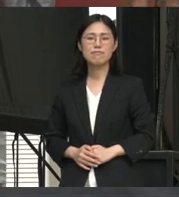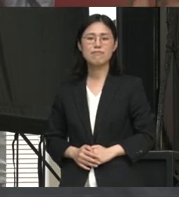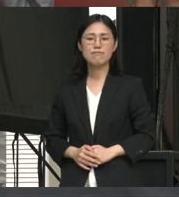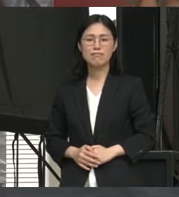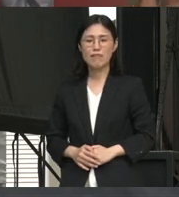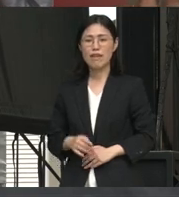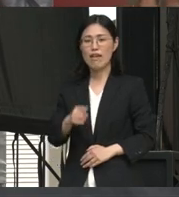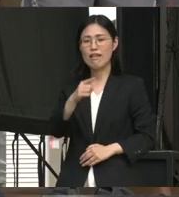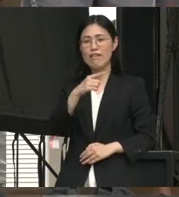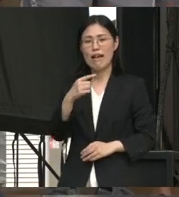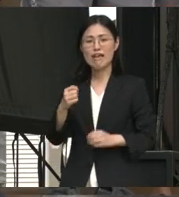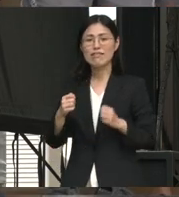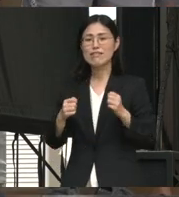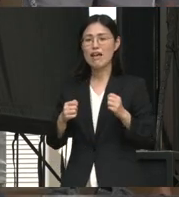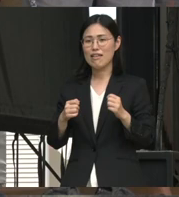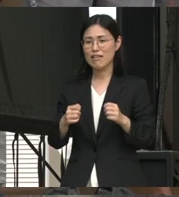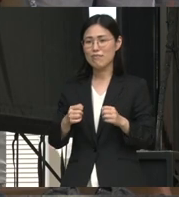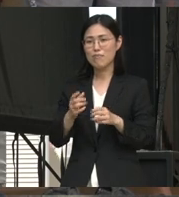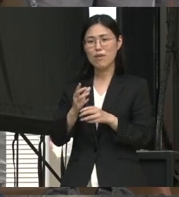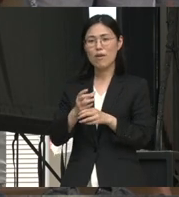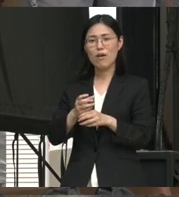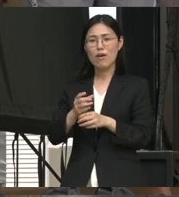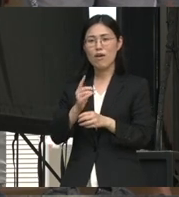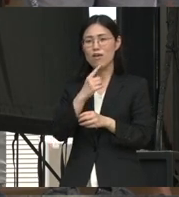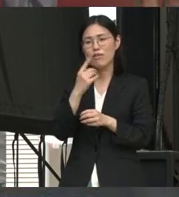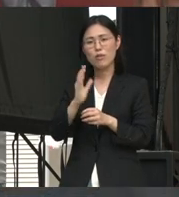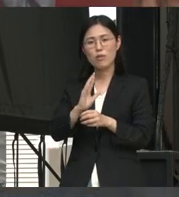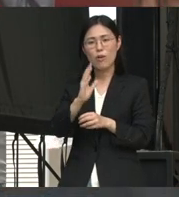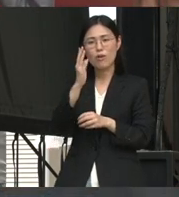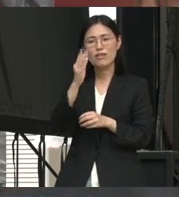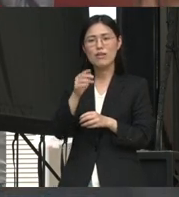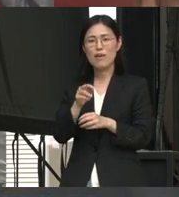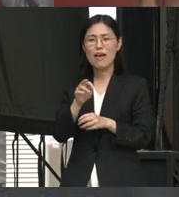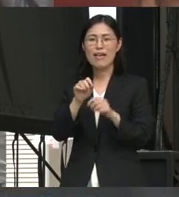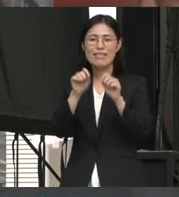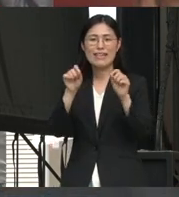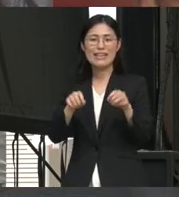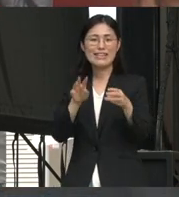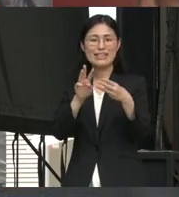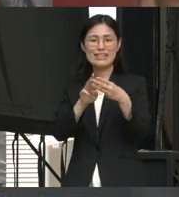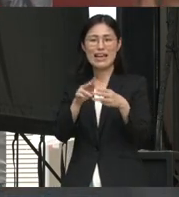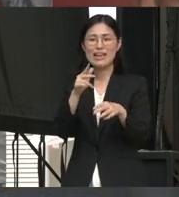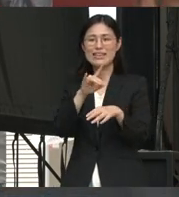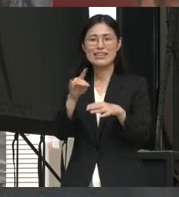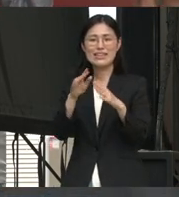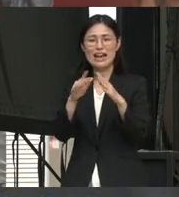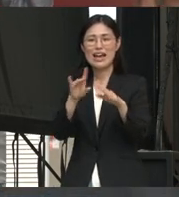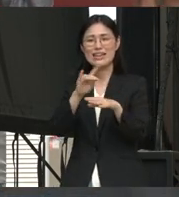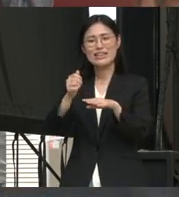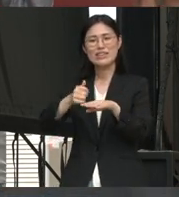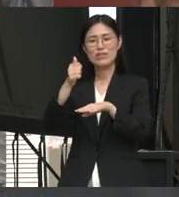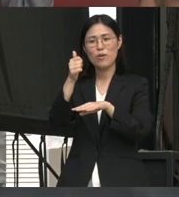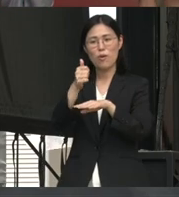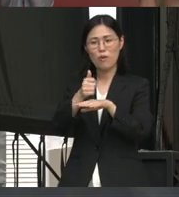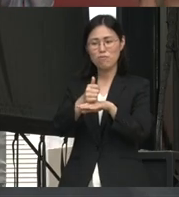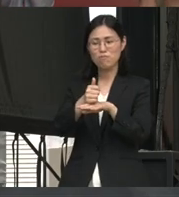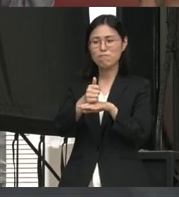第一ランナーのトーチへの聖火の点火は、関田正民東大和市議会議長からとなります。